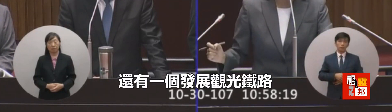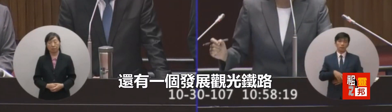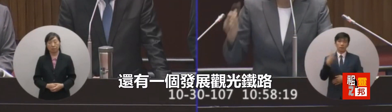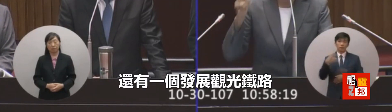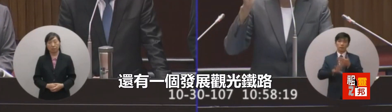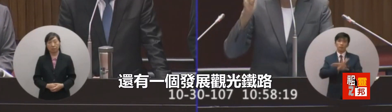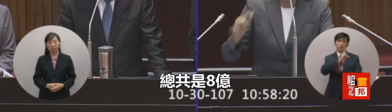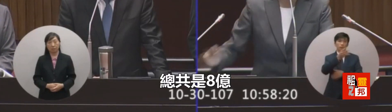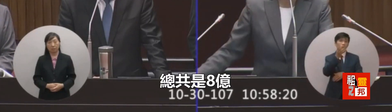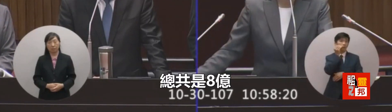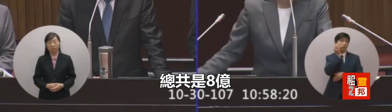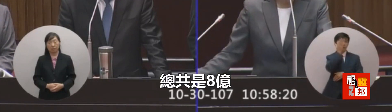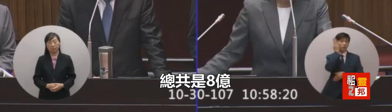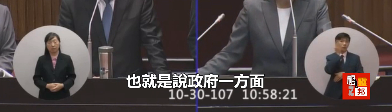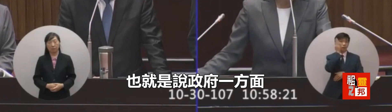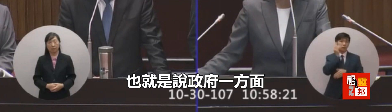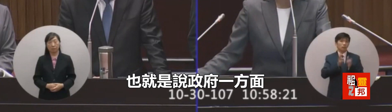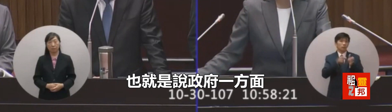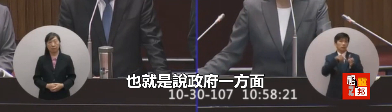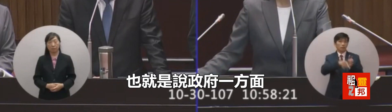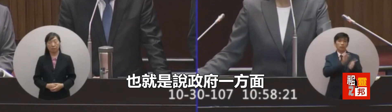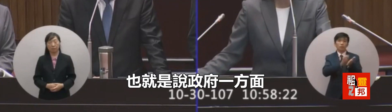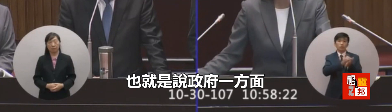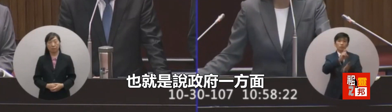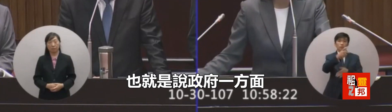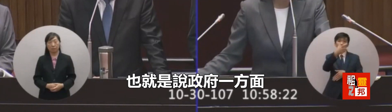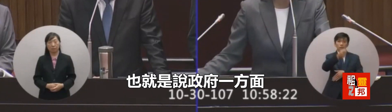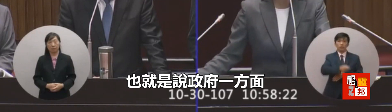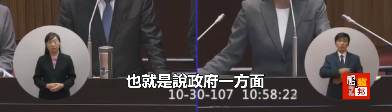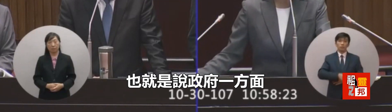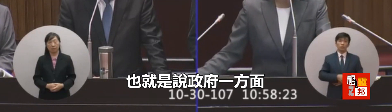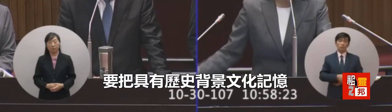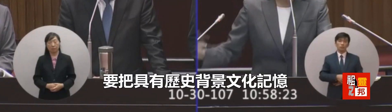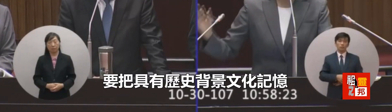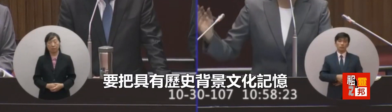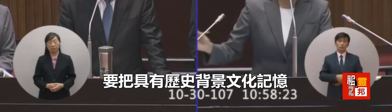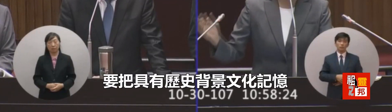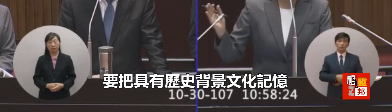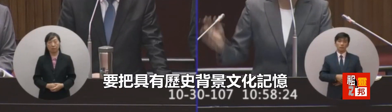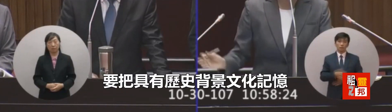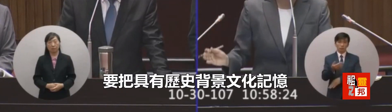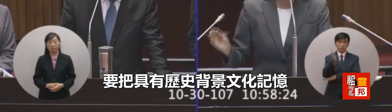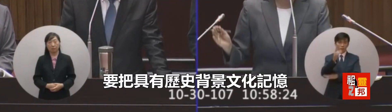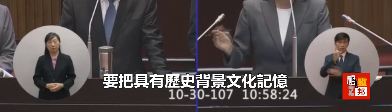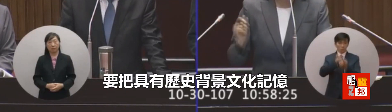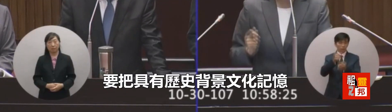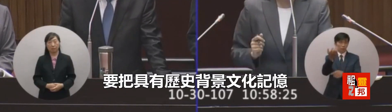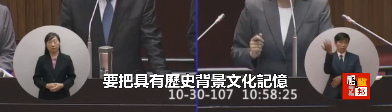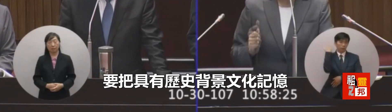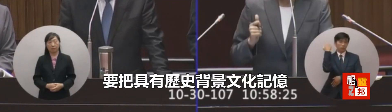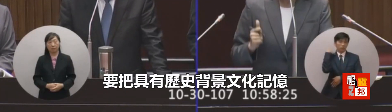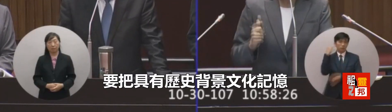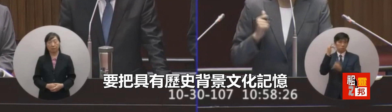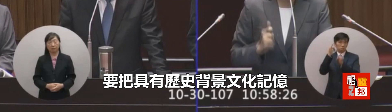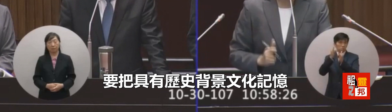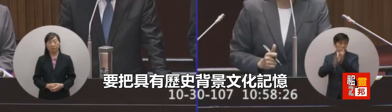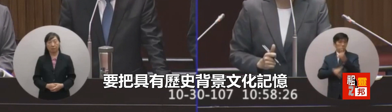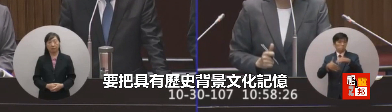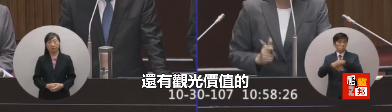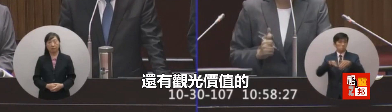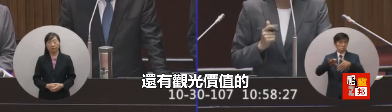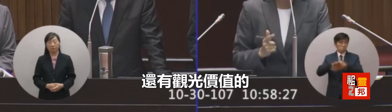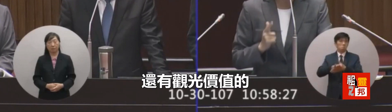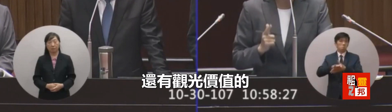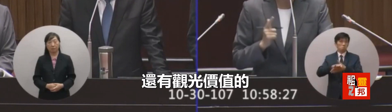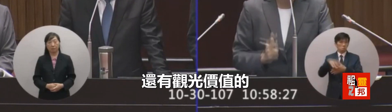展观光铁路，总共是8亿。也就是说政府一方面要把具有历史背景、文化